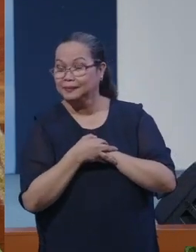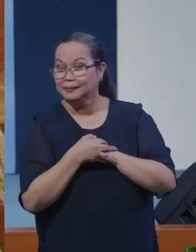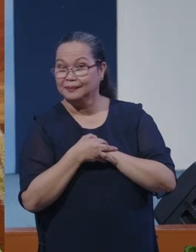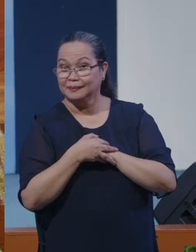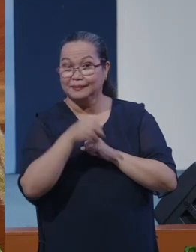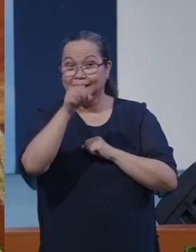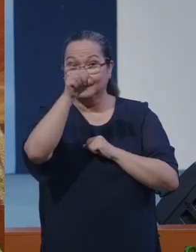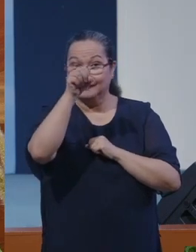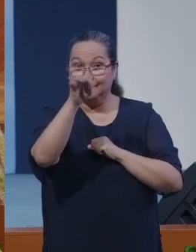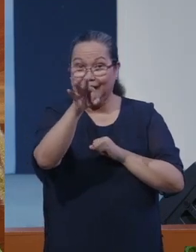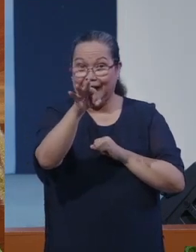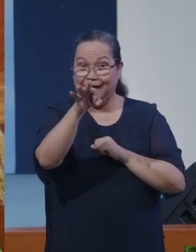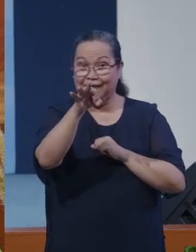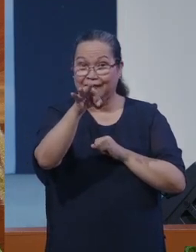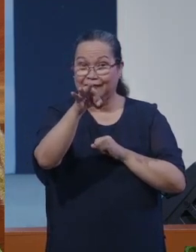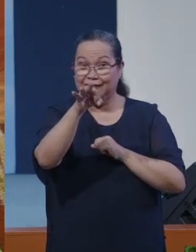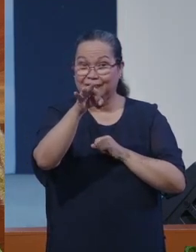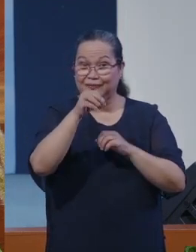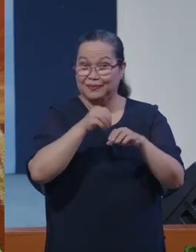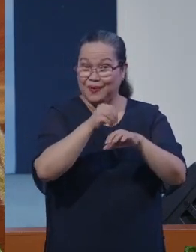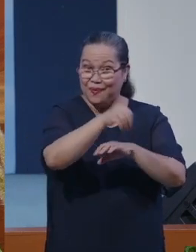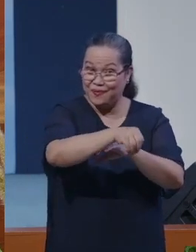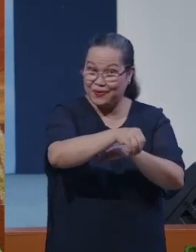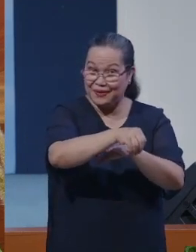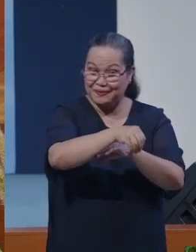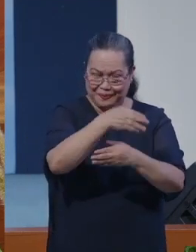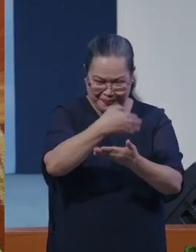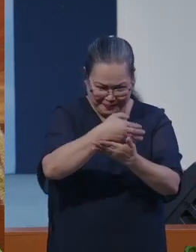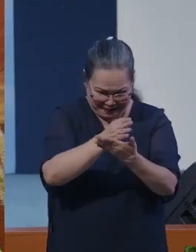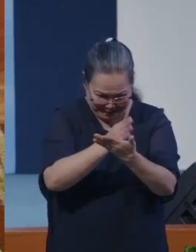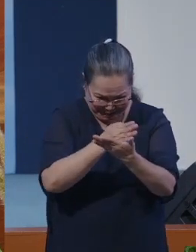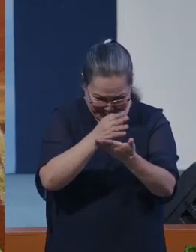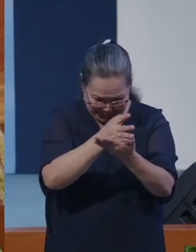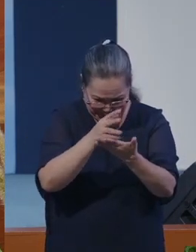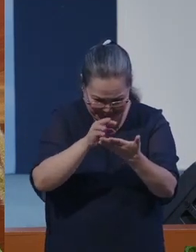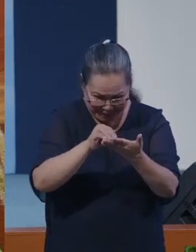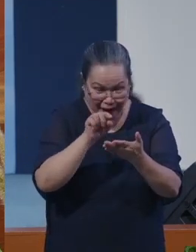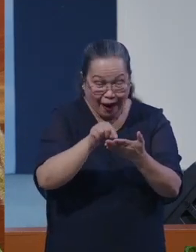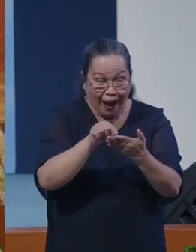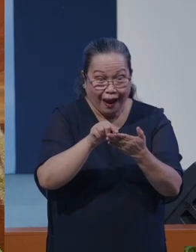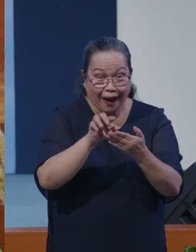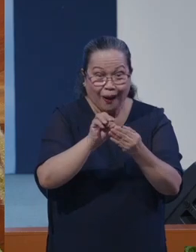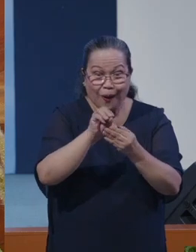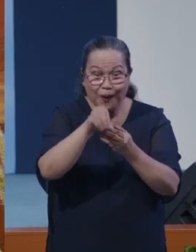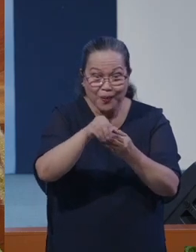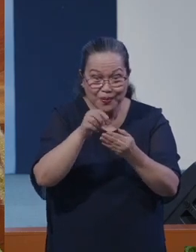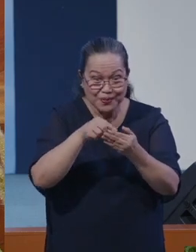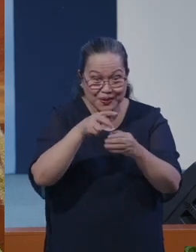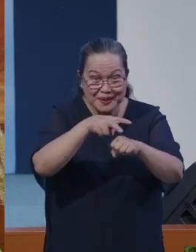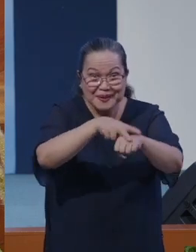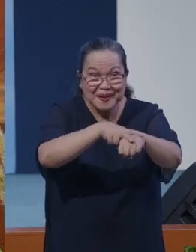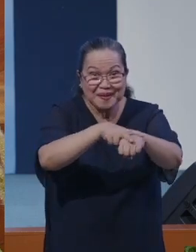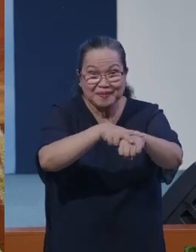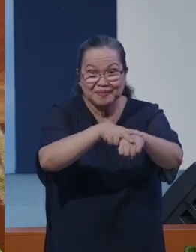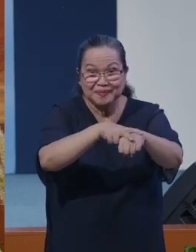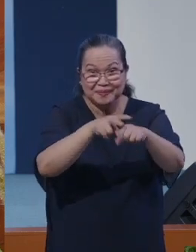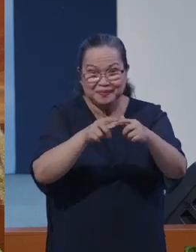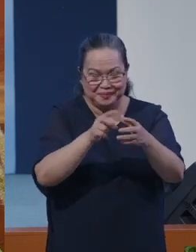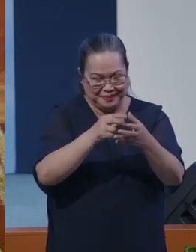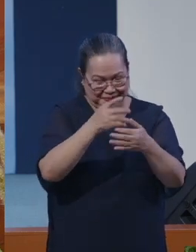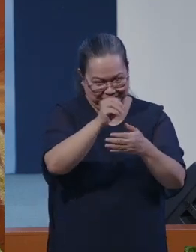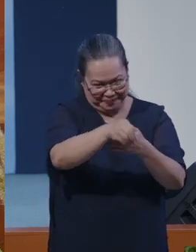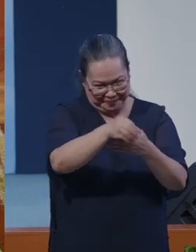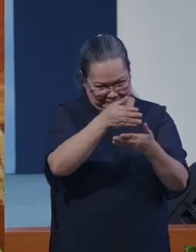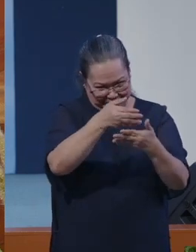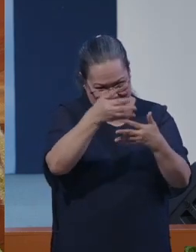Kung merong extra, so iba-budget niyo yung kay God, di ba? Iba-budget niyo yung savings, di ba?